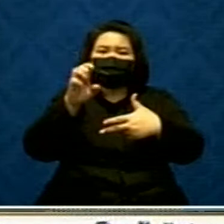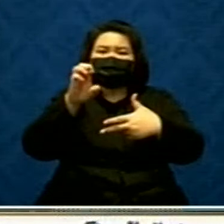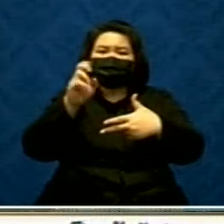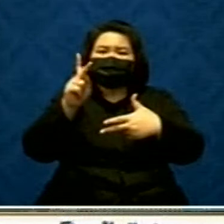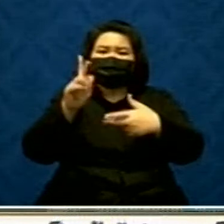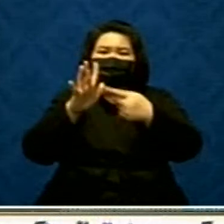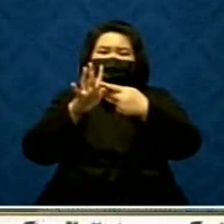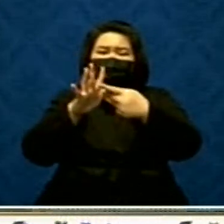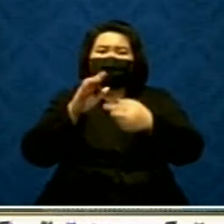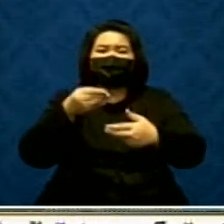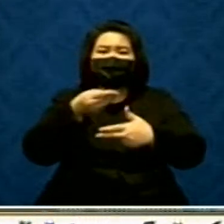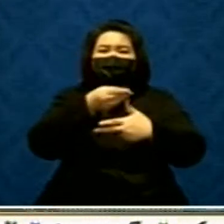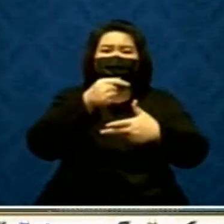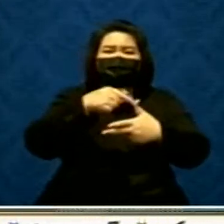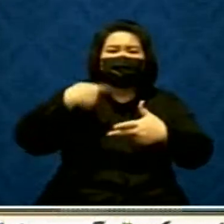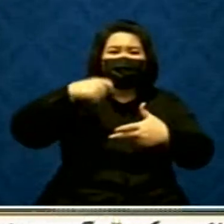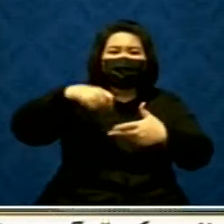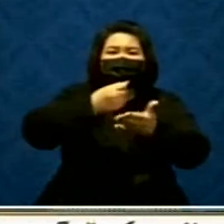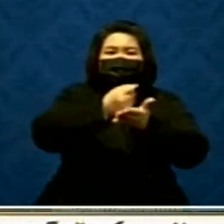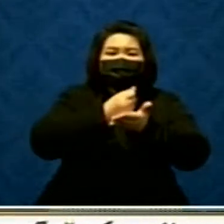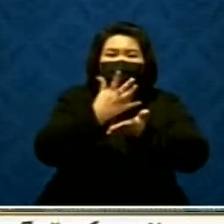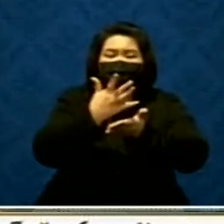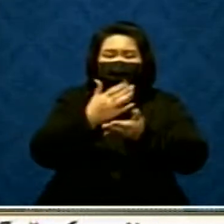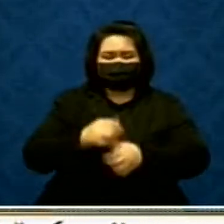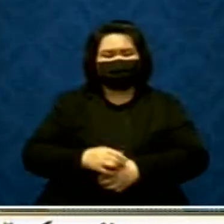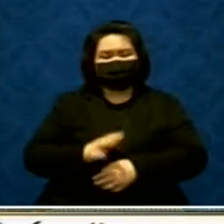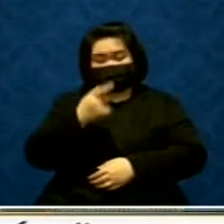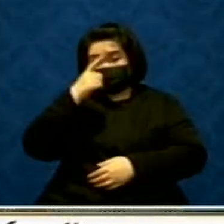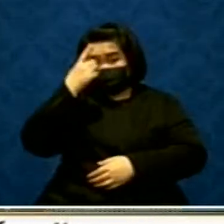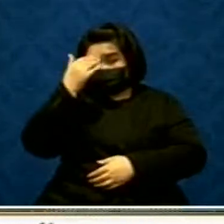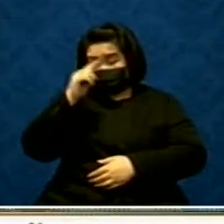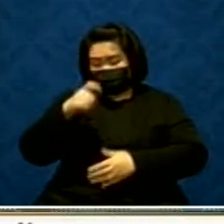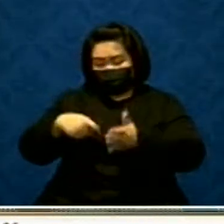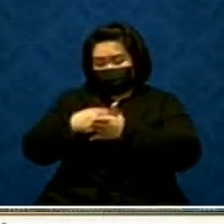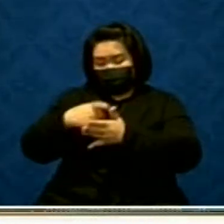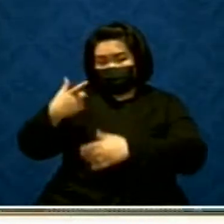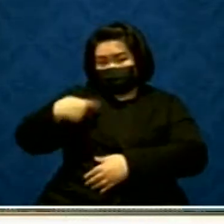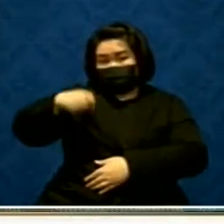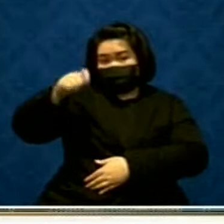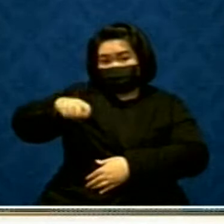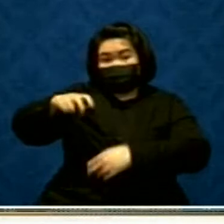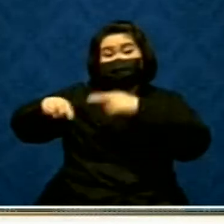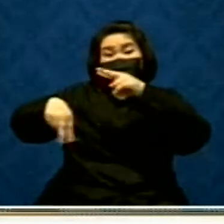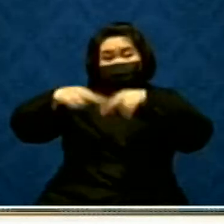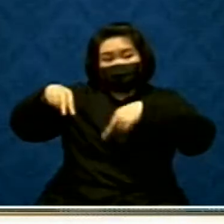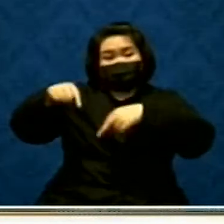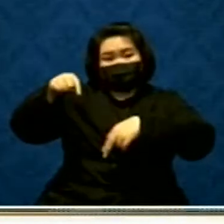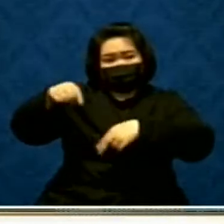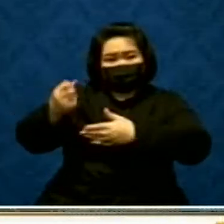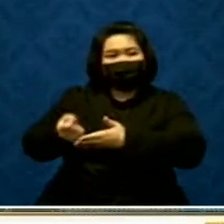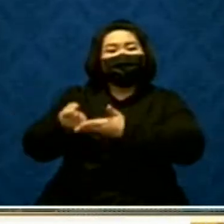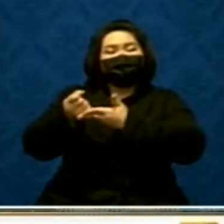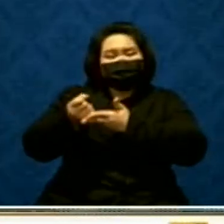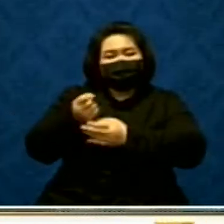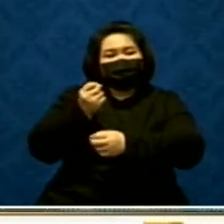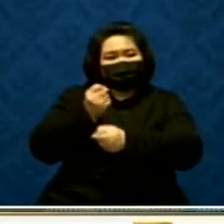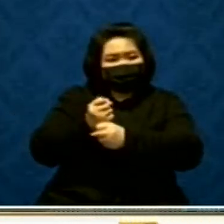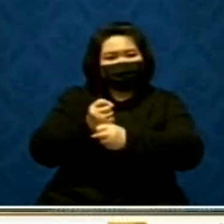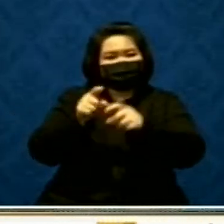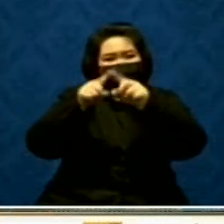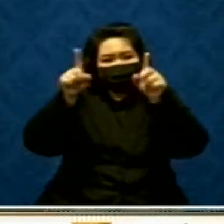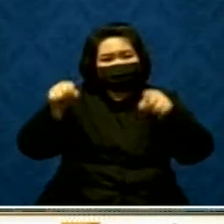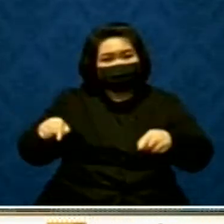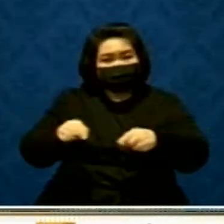านครับว่าการที่ฟ้องศาลปกครองกลางนั้นเนี่ยพอศาลปกครองกลางสามารถมีคำสั่ง